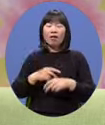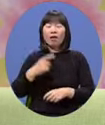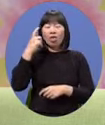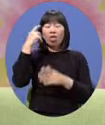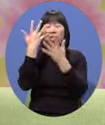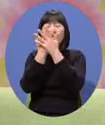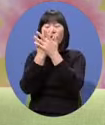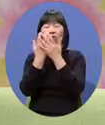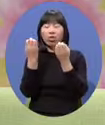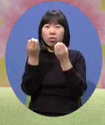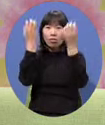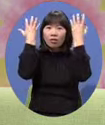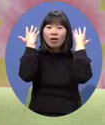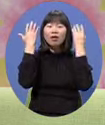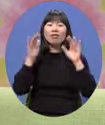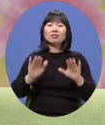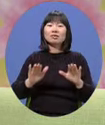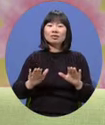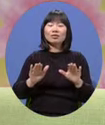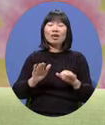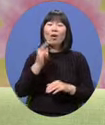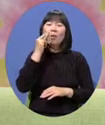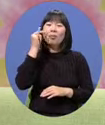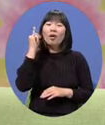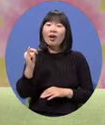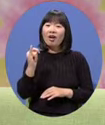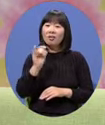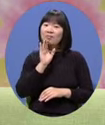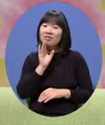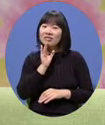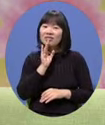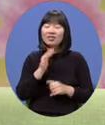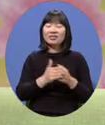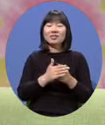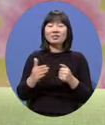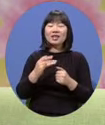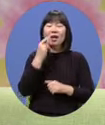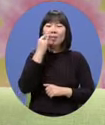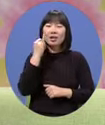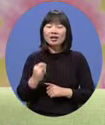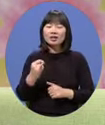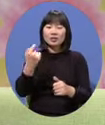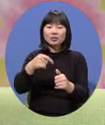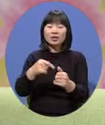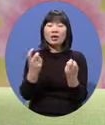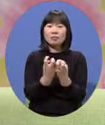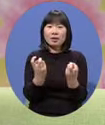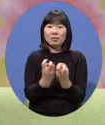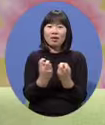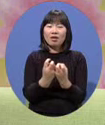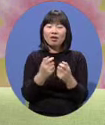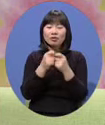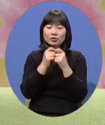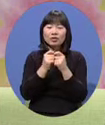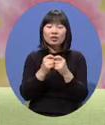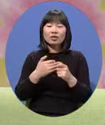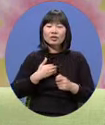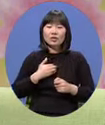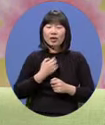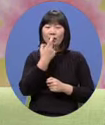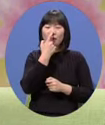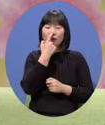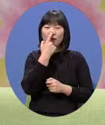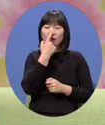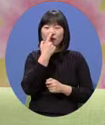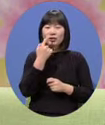생각이 하나도 안 나는 게 우리 엄마들이에요. 그래서 엄마들의 훈육 방법을 좀 구체적으로 저희가 지금